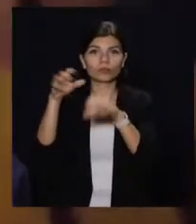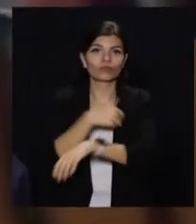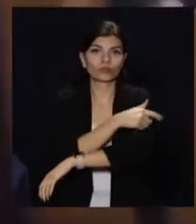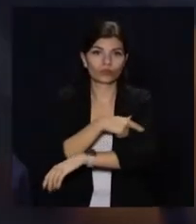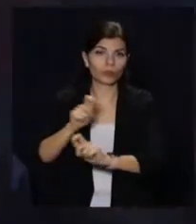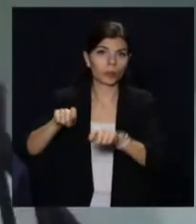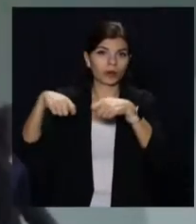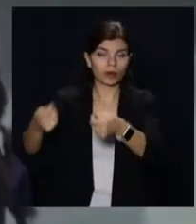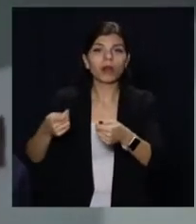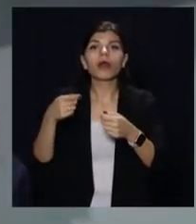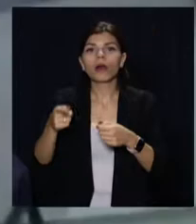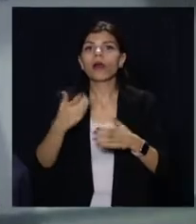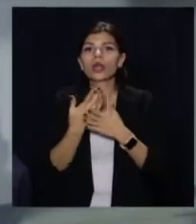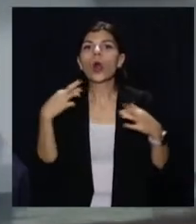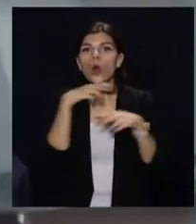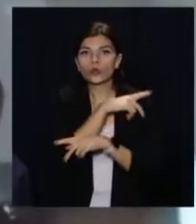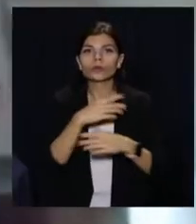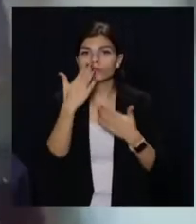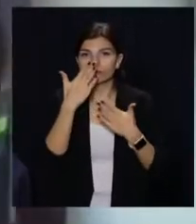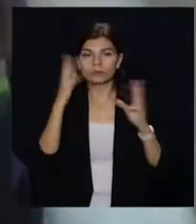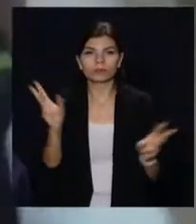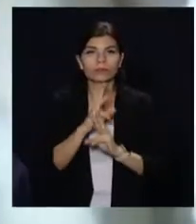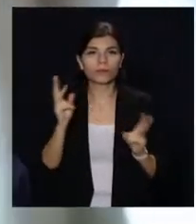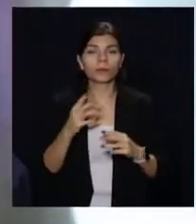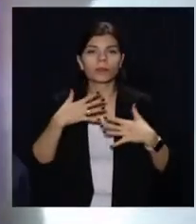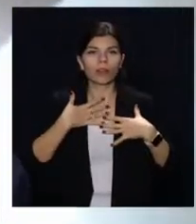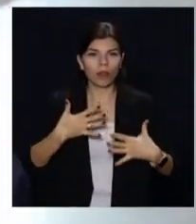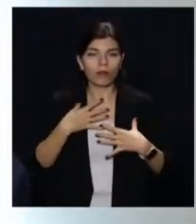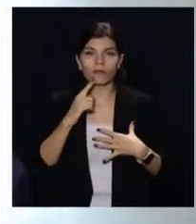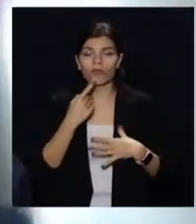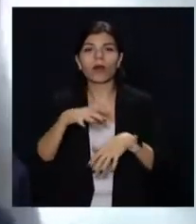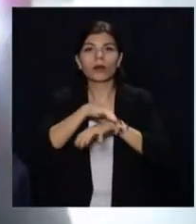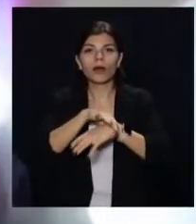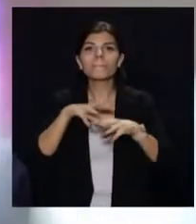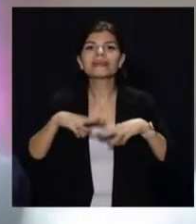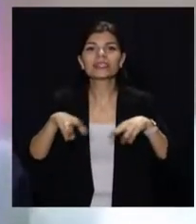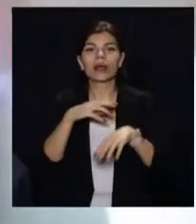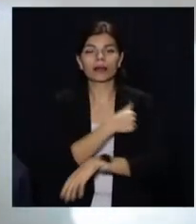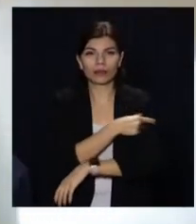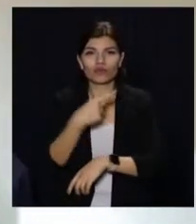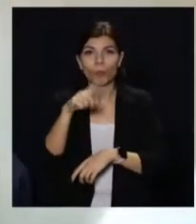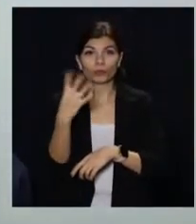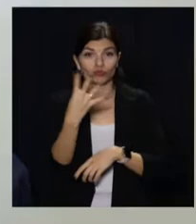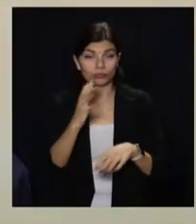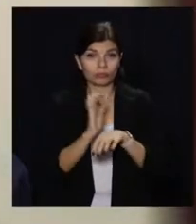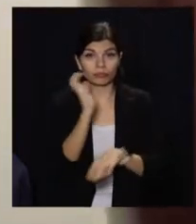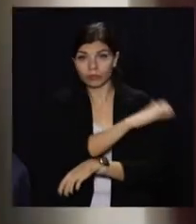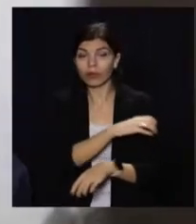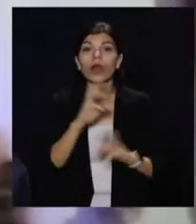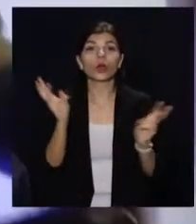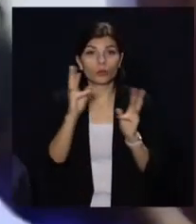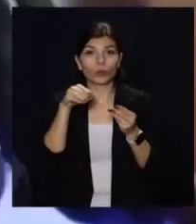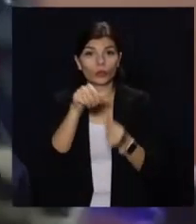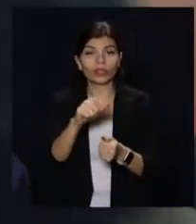з попереднім діагнозом – отруєння продуктами горіння. Їх доправили до Павлоградської міської лікарні номер 4. Пожежу ліквідували